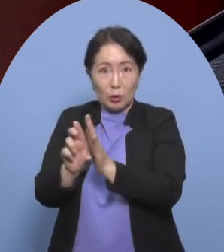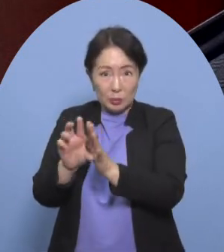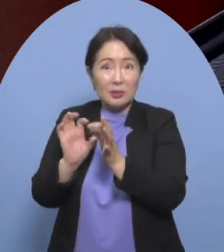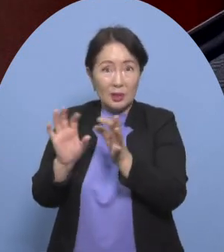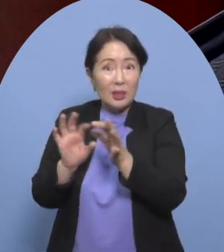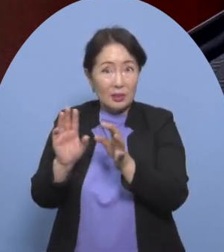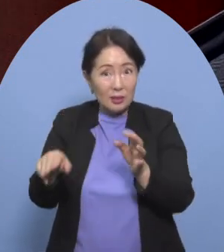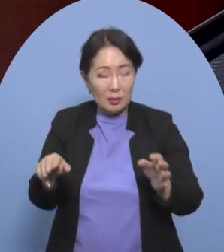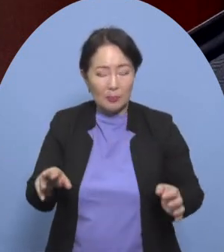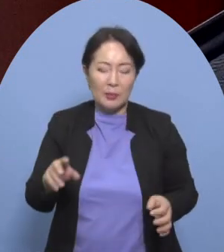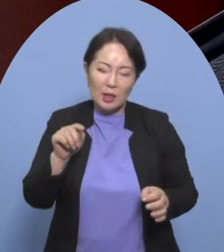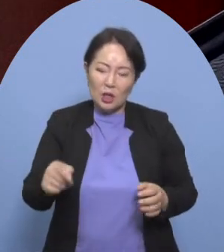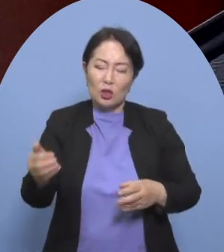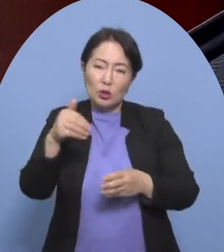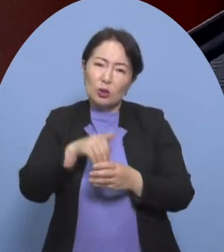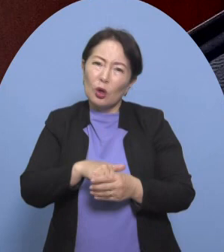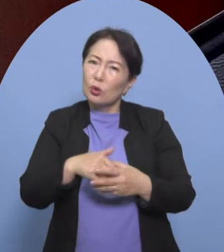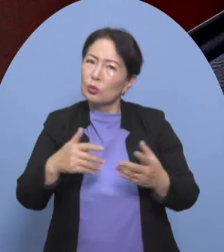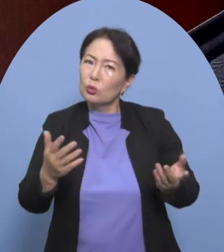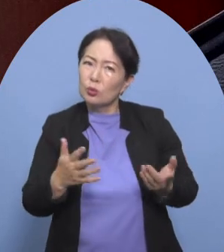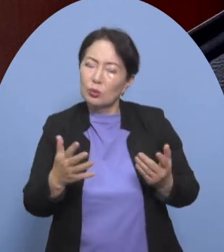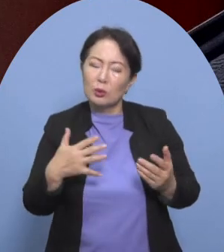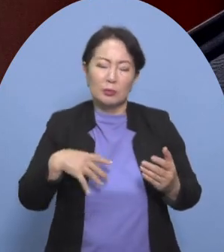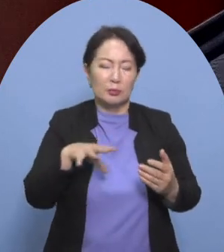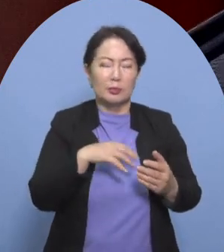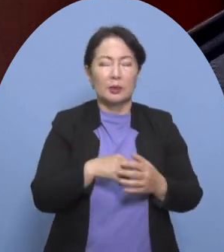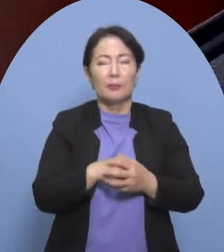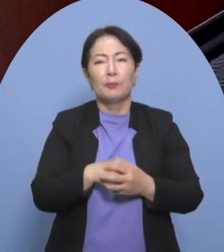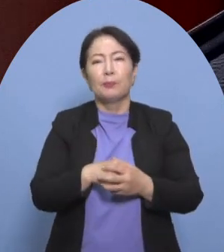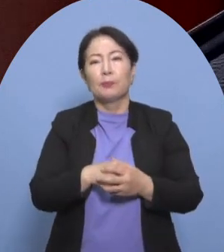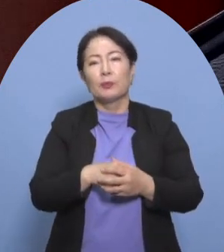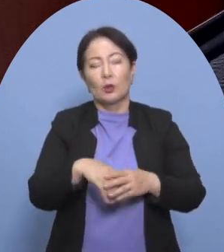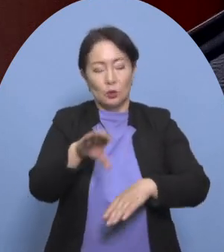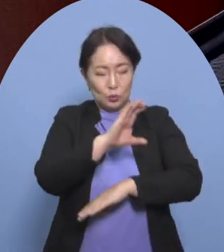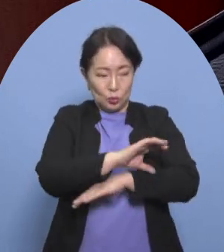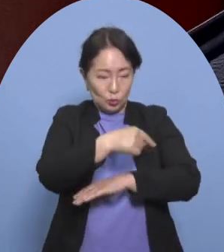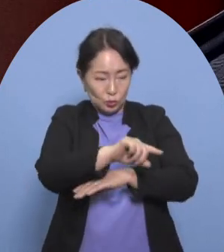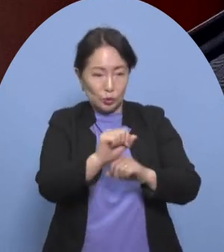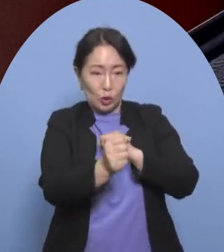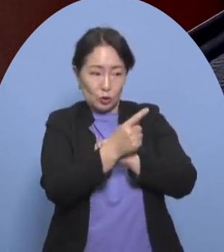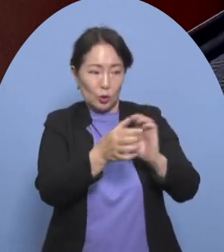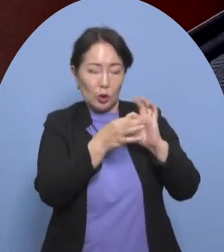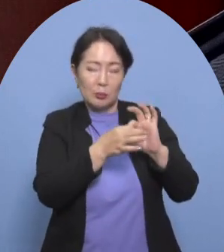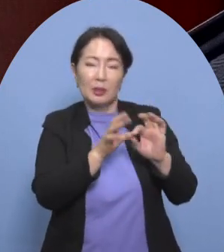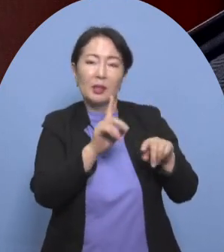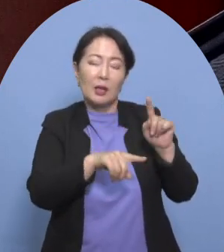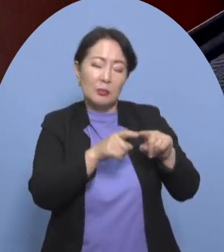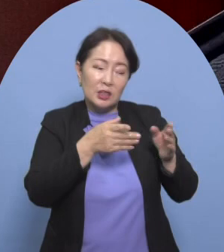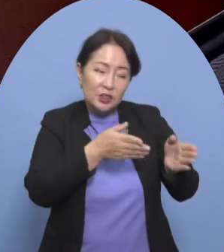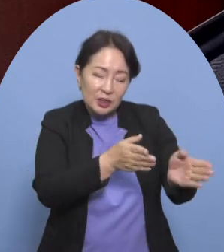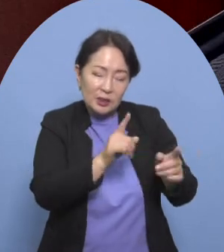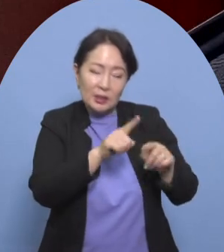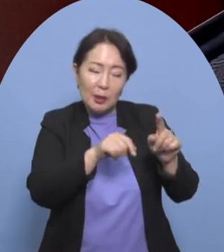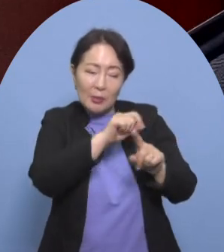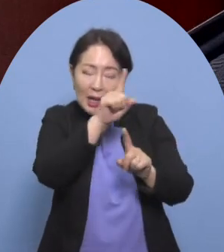нээлттэй байна. Тэгэхээр энэ дотроо бид нас одоо юу гэдгийг сургуулийнх нь онцлогоос хамаарат аль чиглэлийн байна уу, ямар